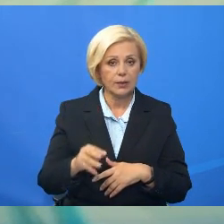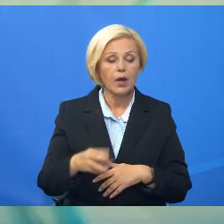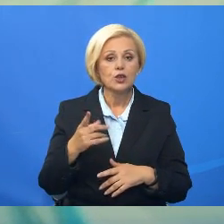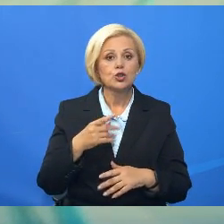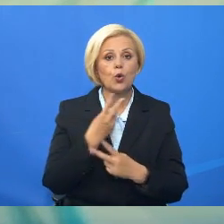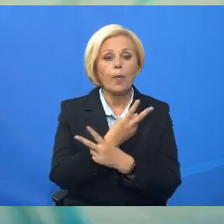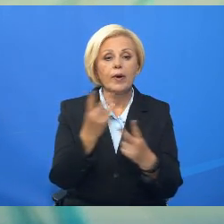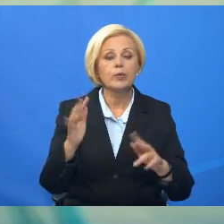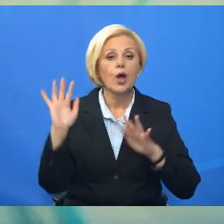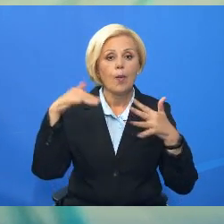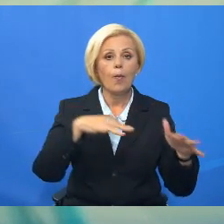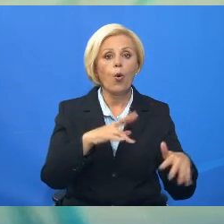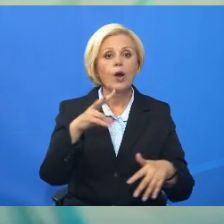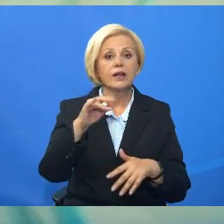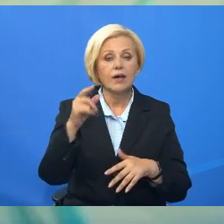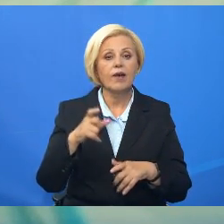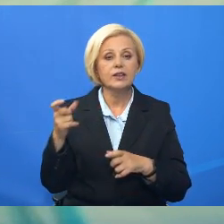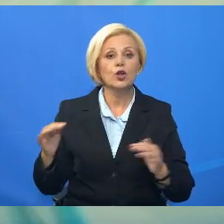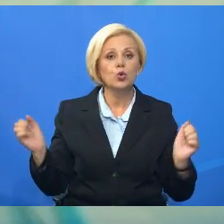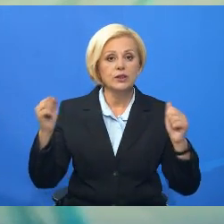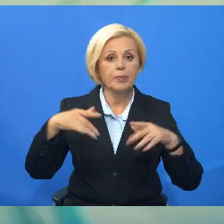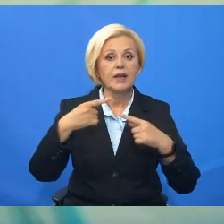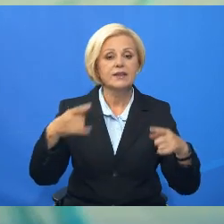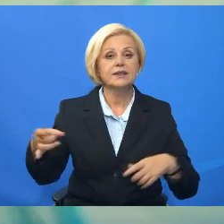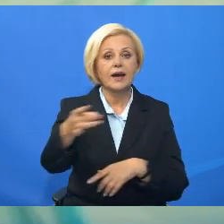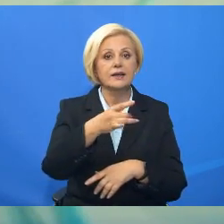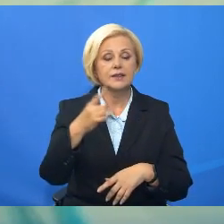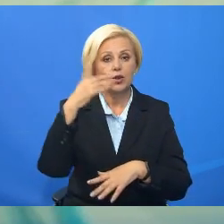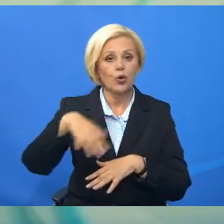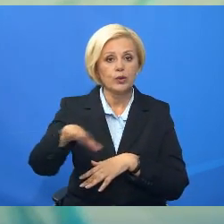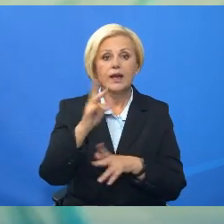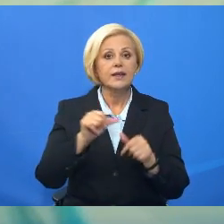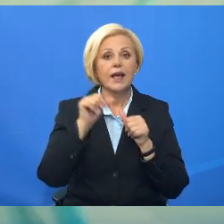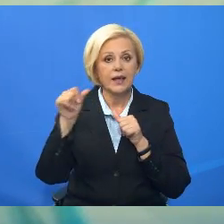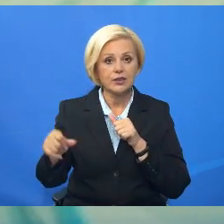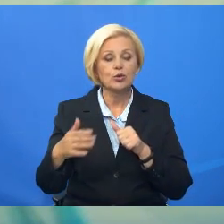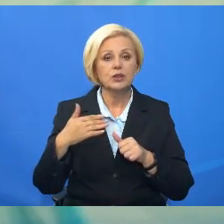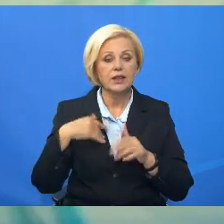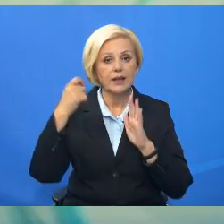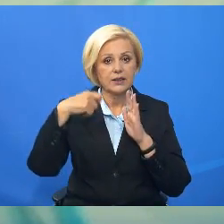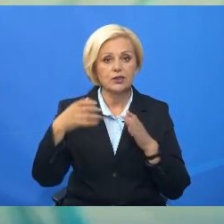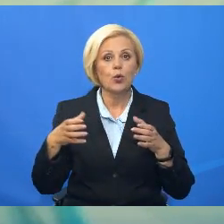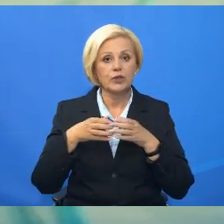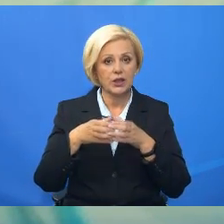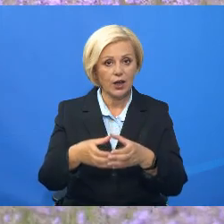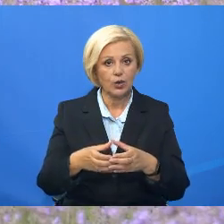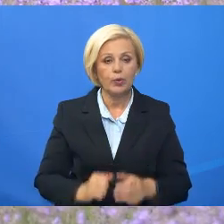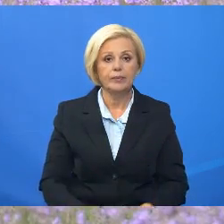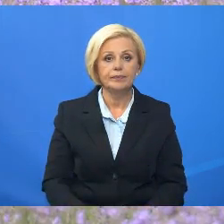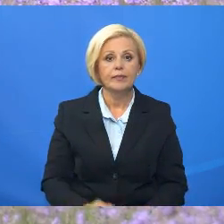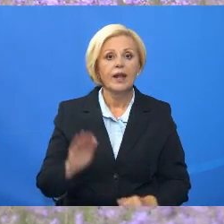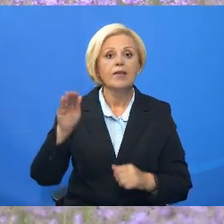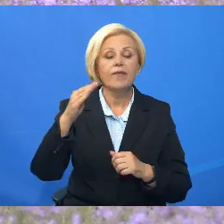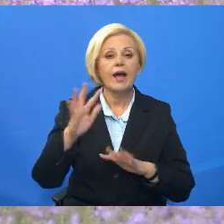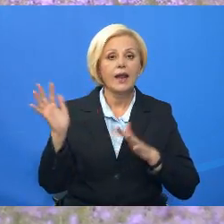акунуцца ў мора лаванды, людзі прыязджаюць з розных рэгіёнаў краіны. Не стала выключэннем і наша здымачная група.